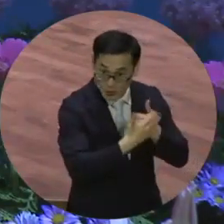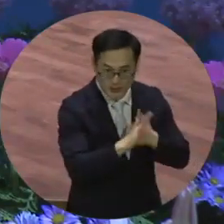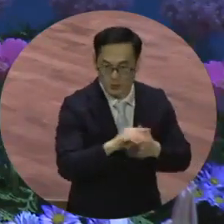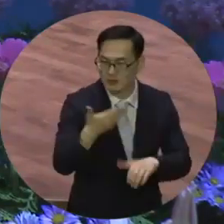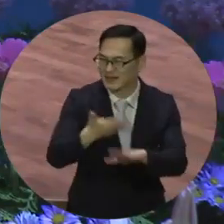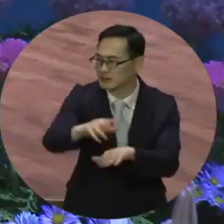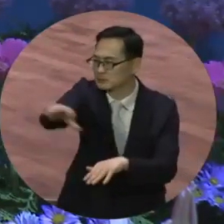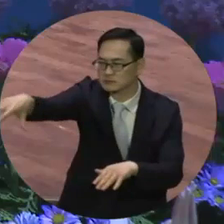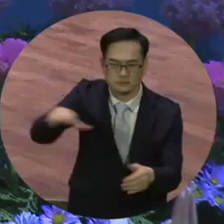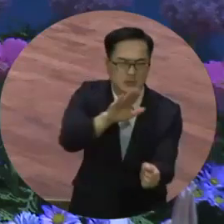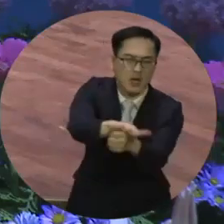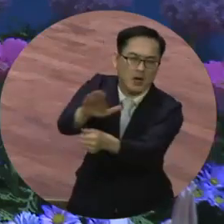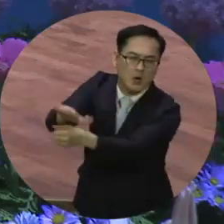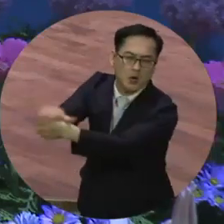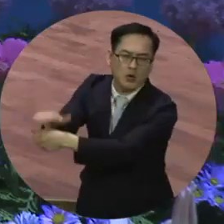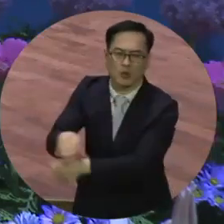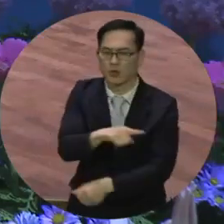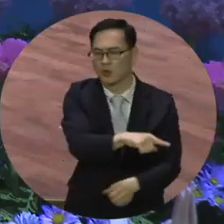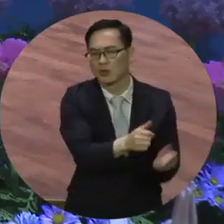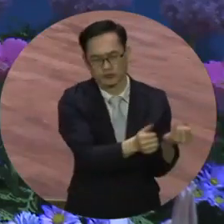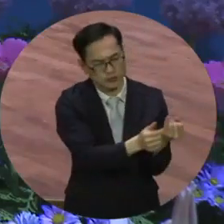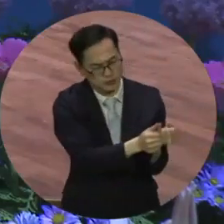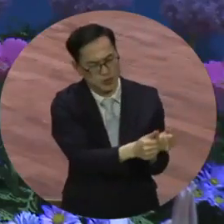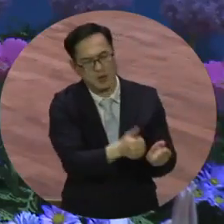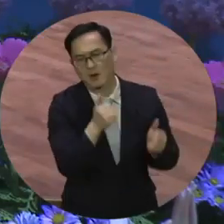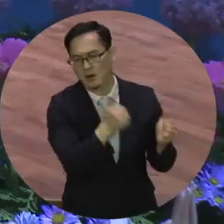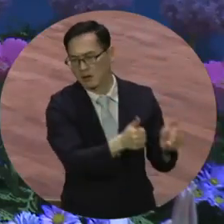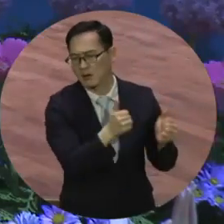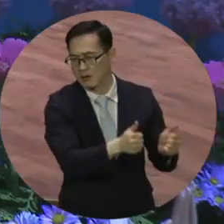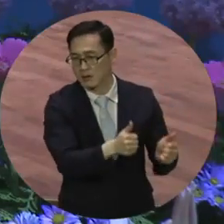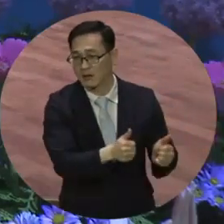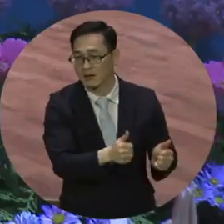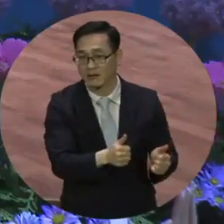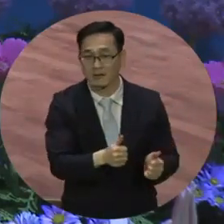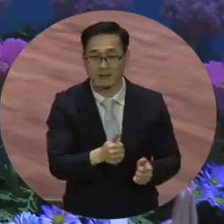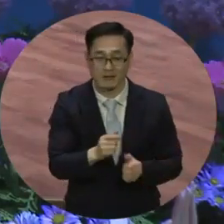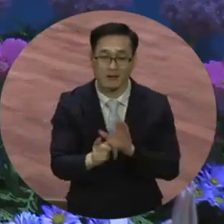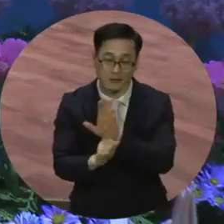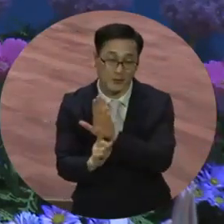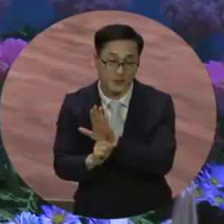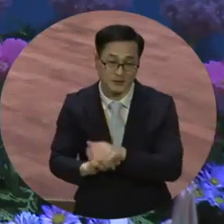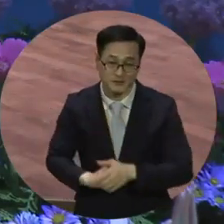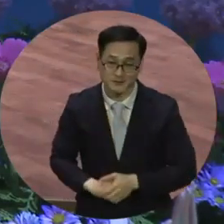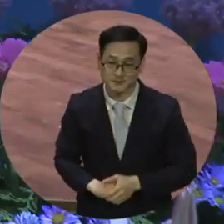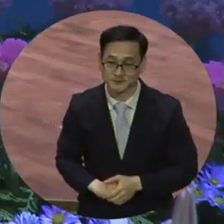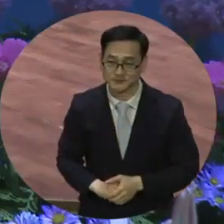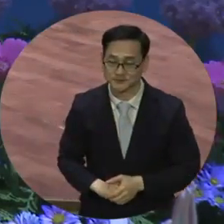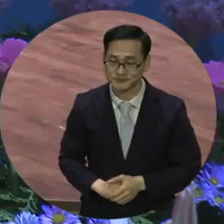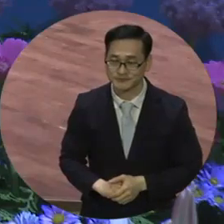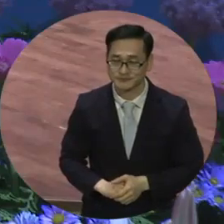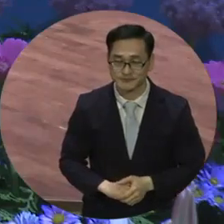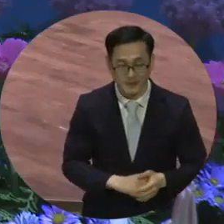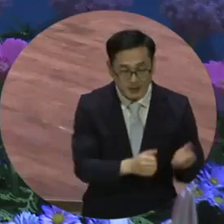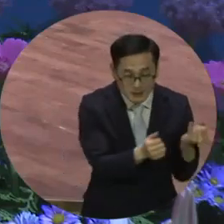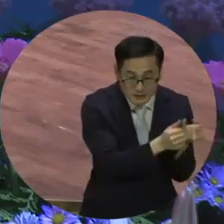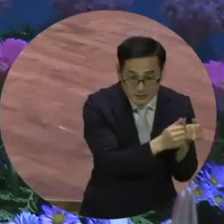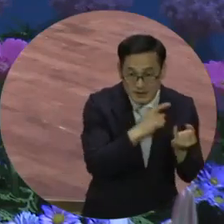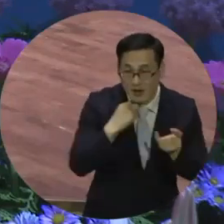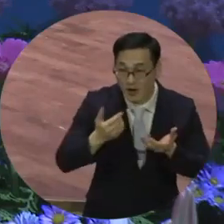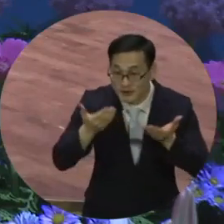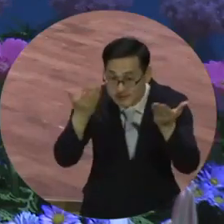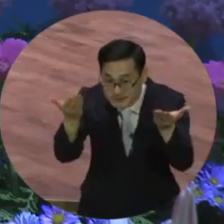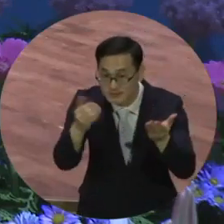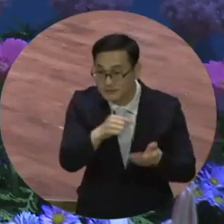그만큼 브리스가 부부가 가치 있는 헌신했다는 얘기예요. 그리고 이런 이들의 헌신은요,